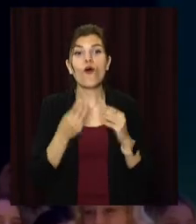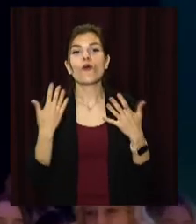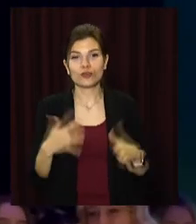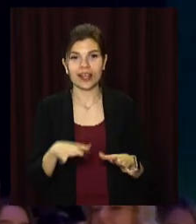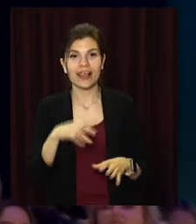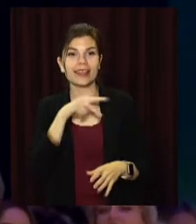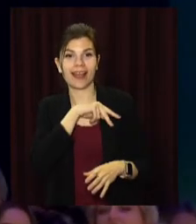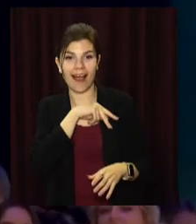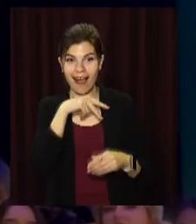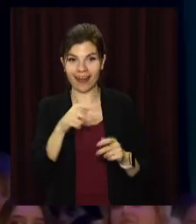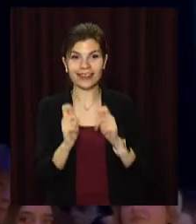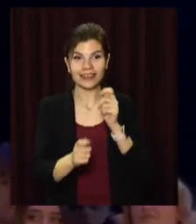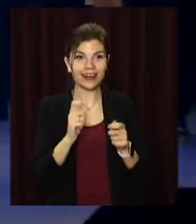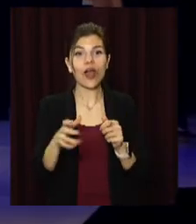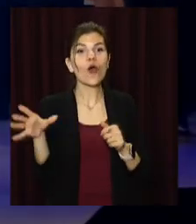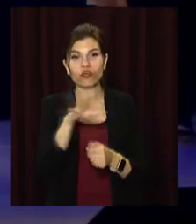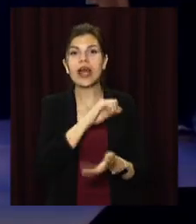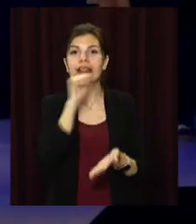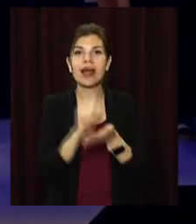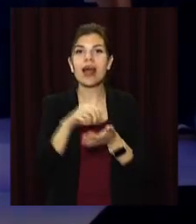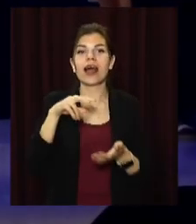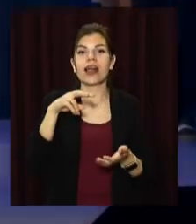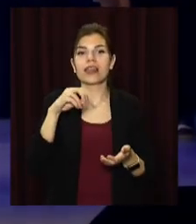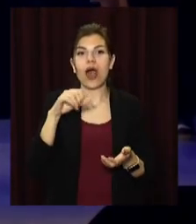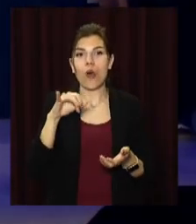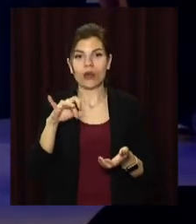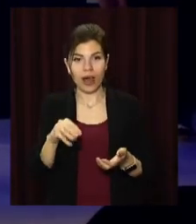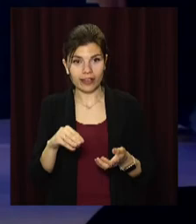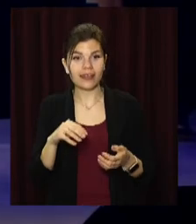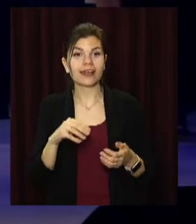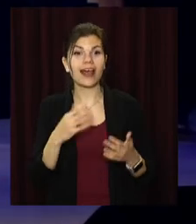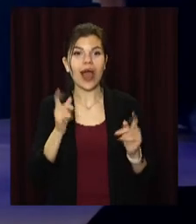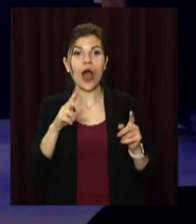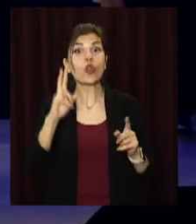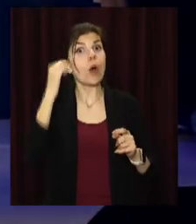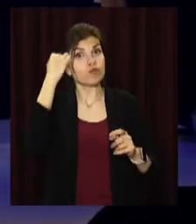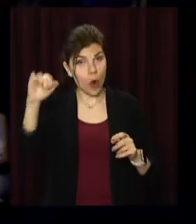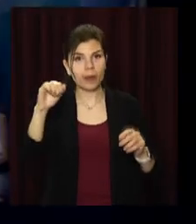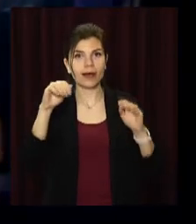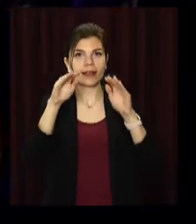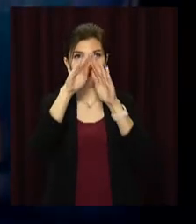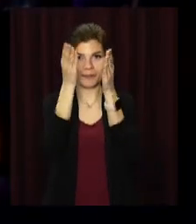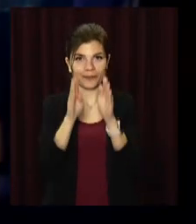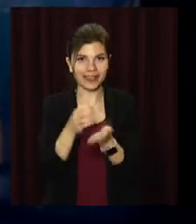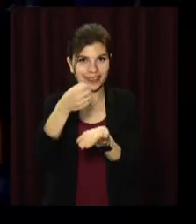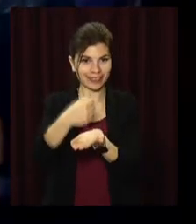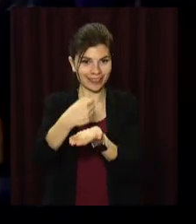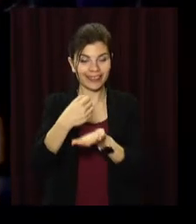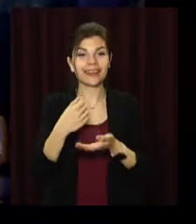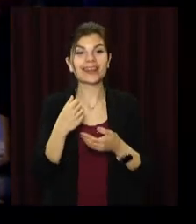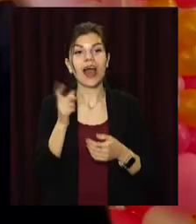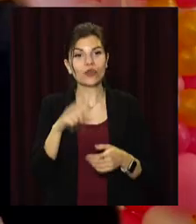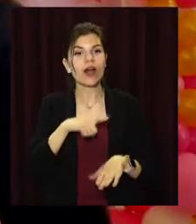учасники гала-концерту отримали дипломи лауреатів фестивалю, а переможці – статуетки та пам'ятні подарунки від спонсорів. Та найголовніше –